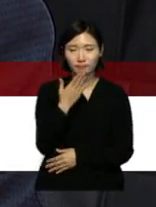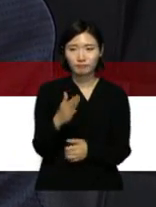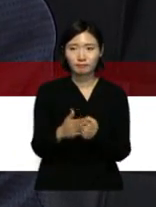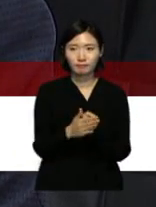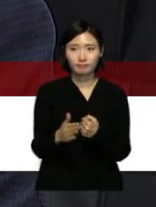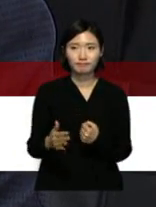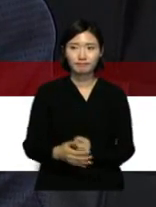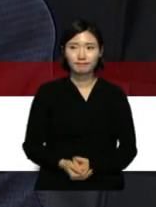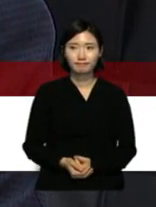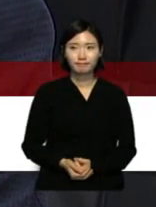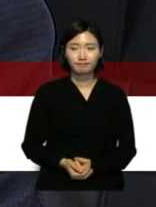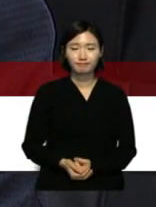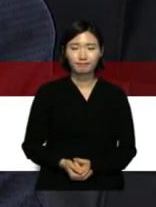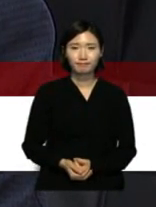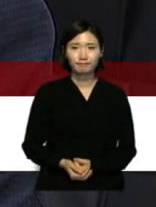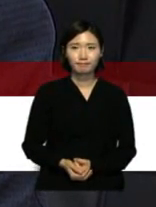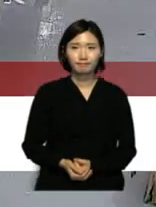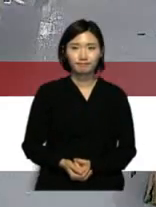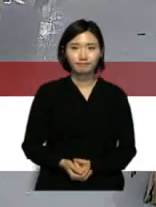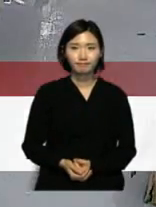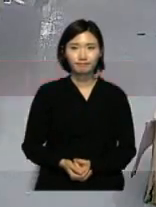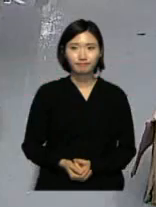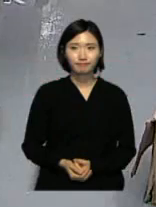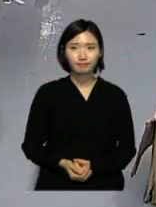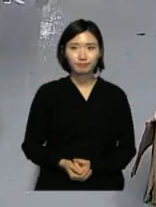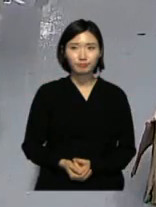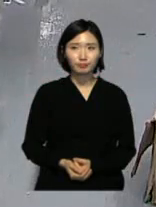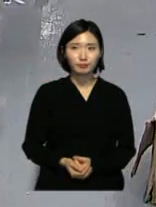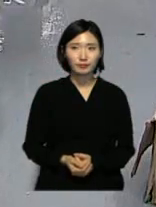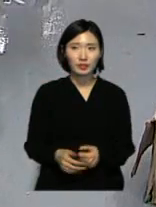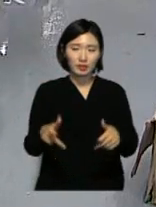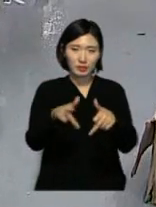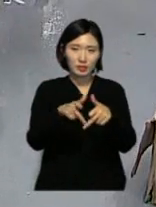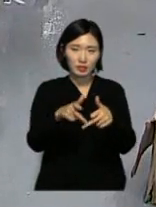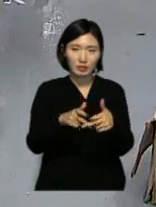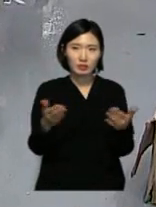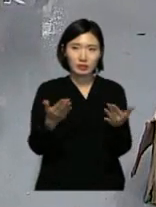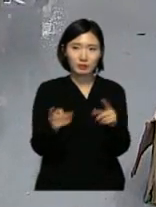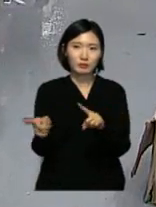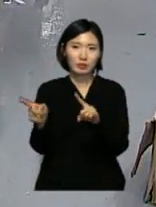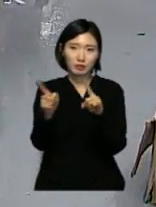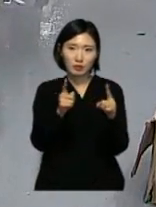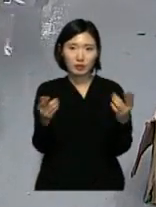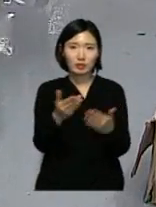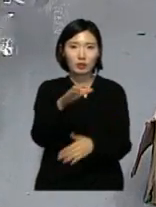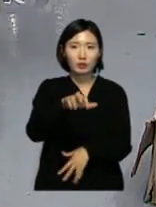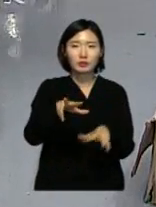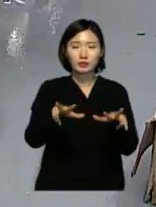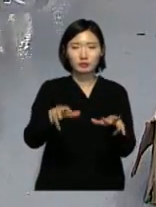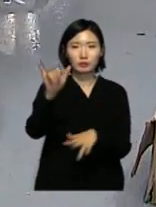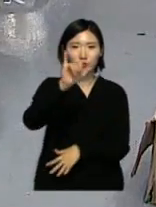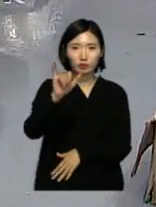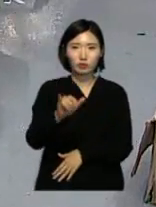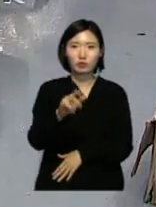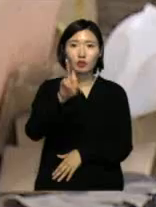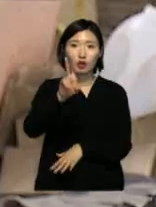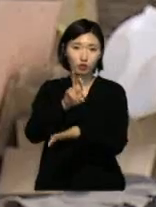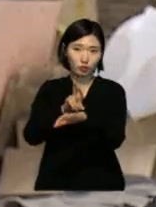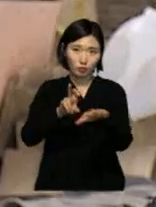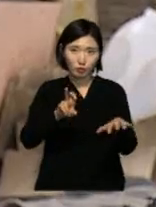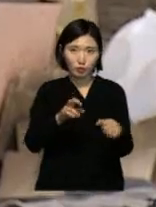경제적인 소득도 같이 하고 있으니까. 이와 같은 장애인 직업 재활 작업장은 현재 전국에 모두